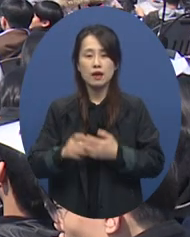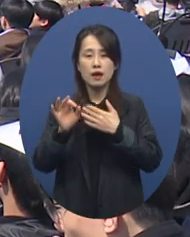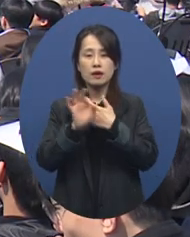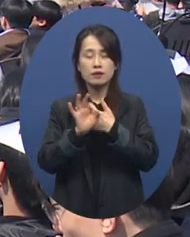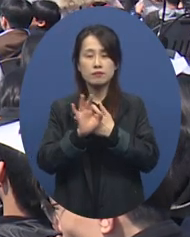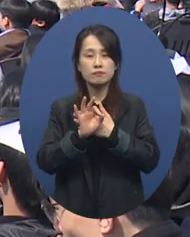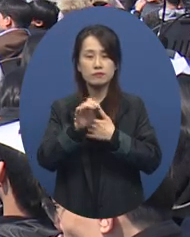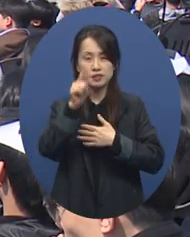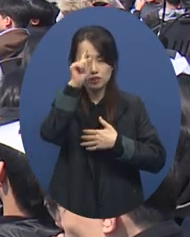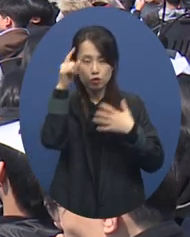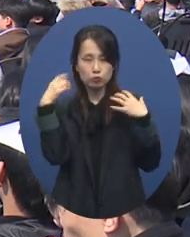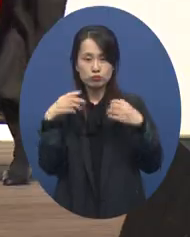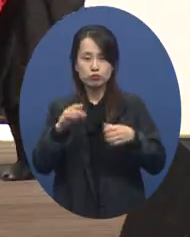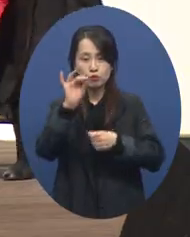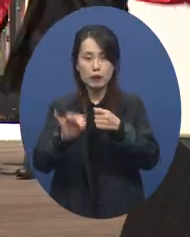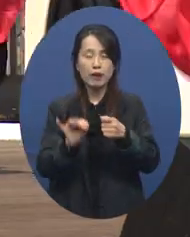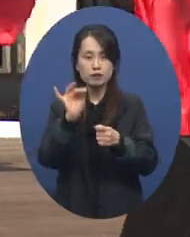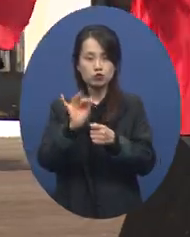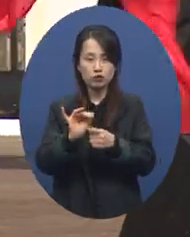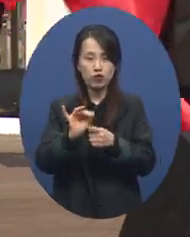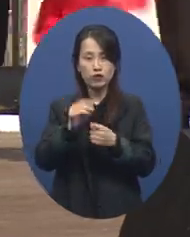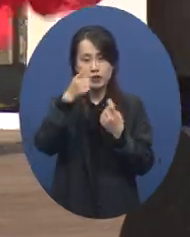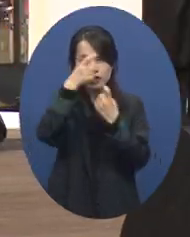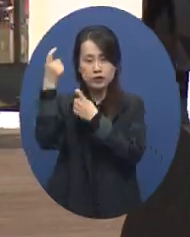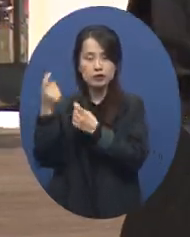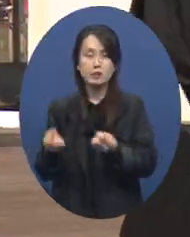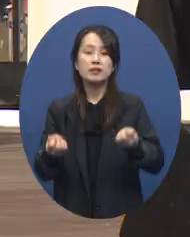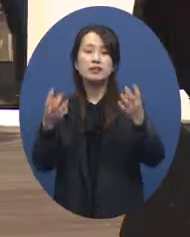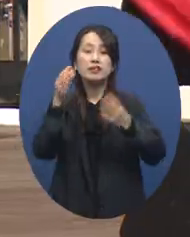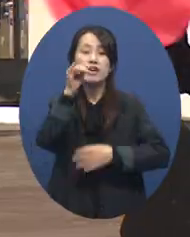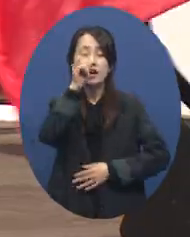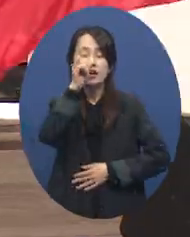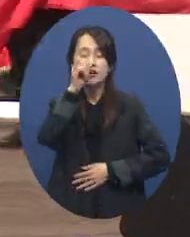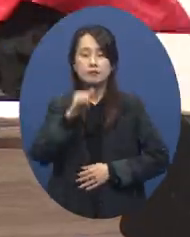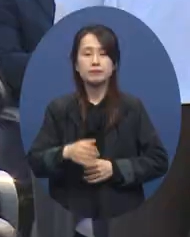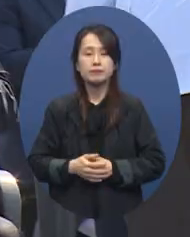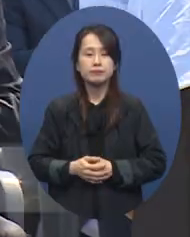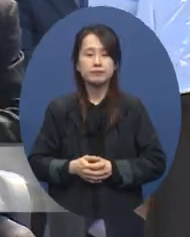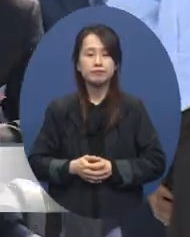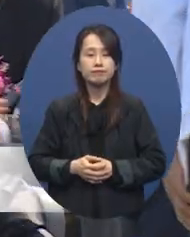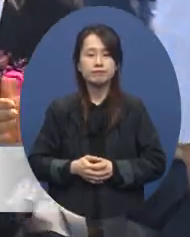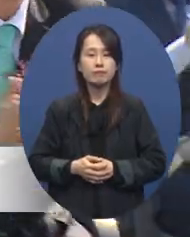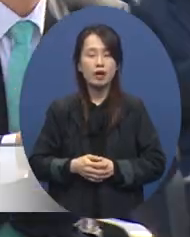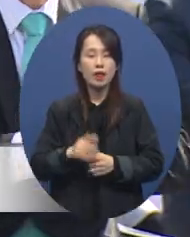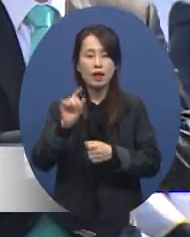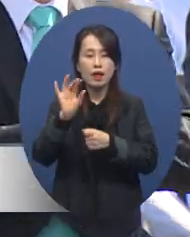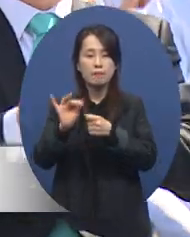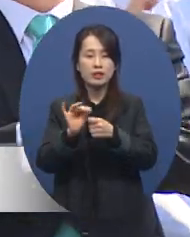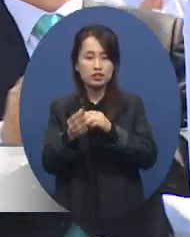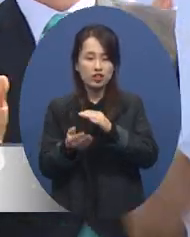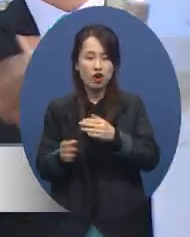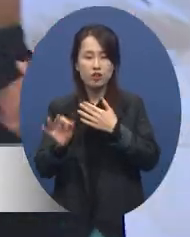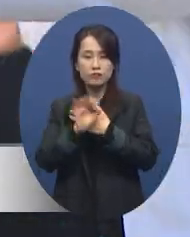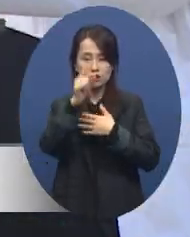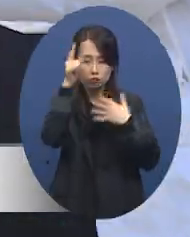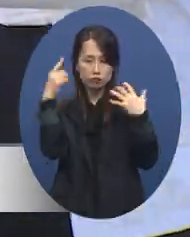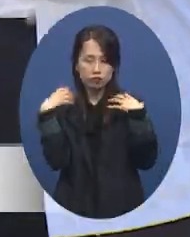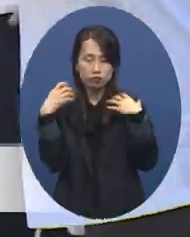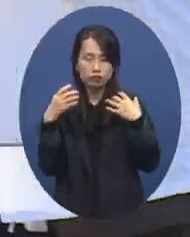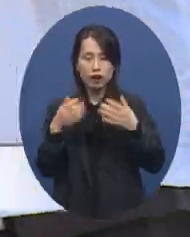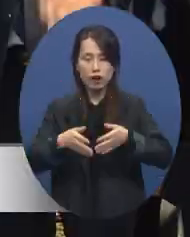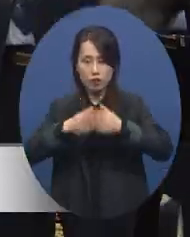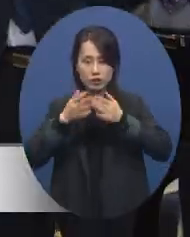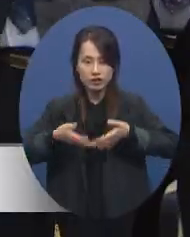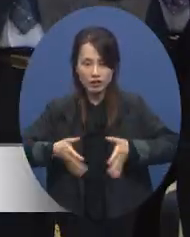경기도는 임진각 평화누리공원에서 임시정부 100주년 기념행사를 열었습니다. 100년 전 임시정부가 세워질 때